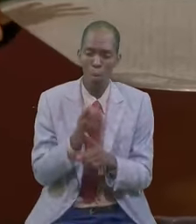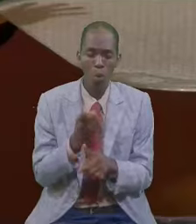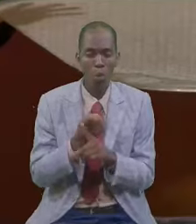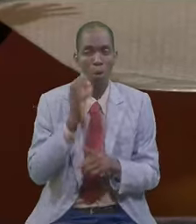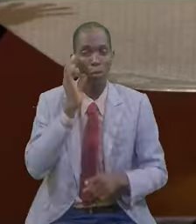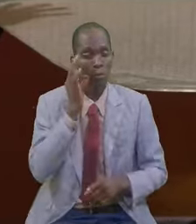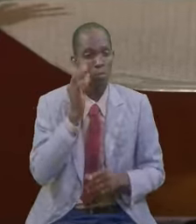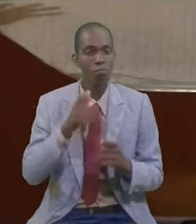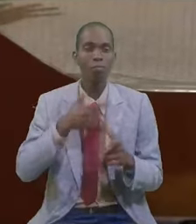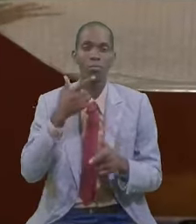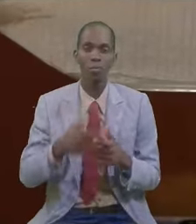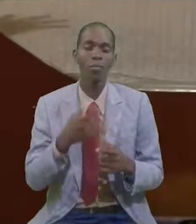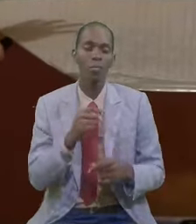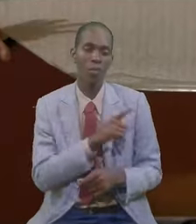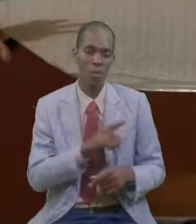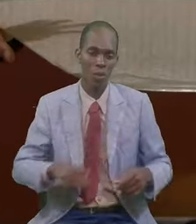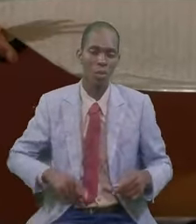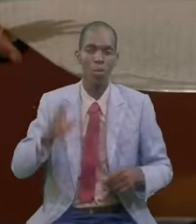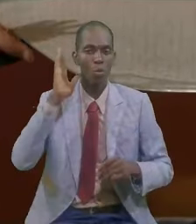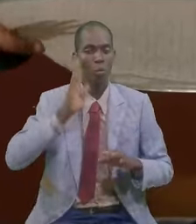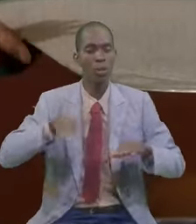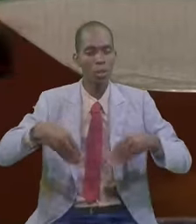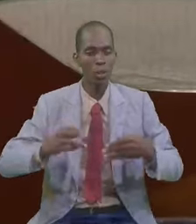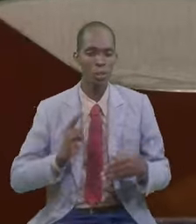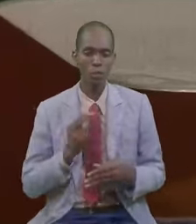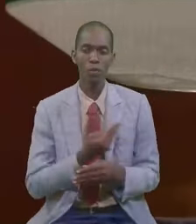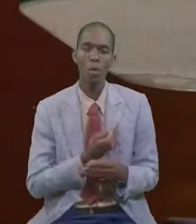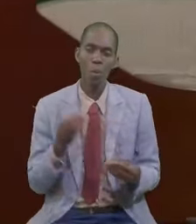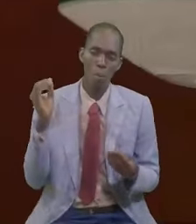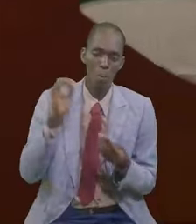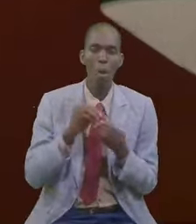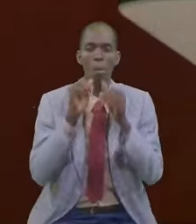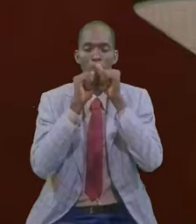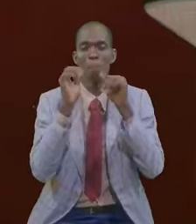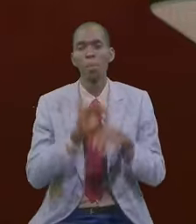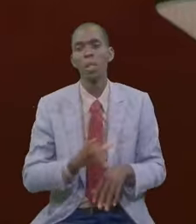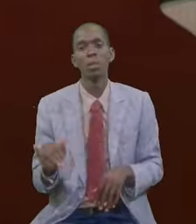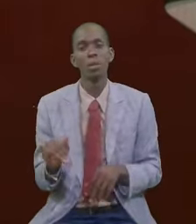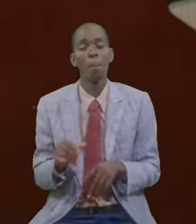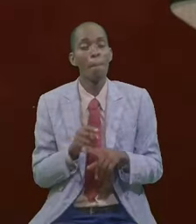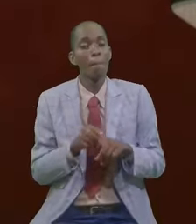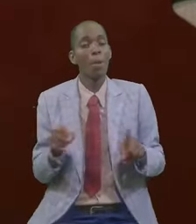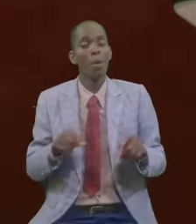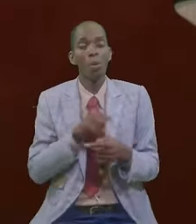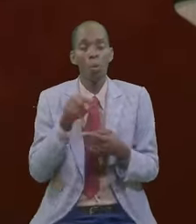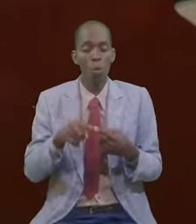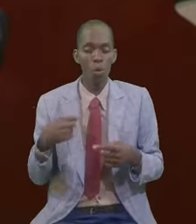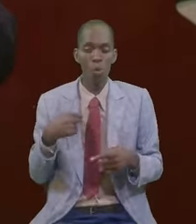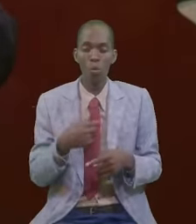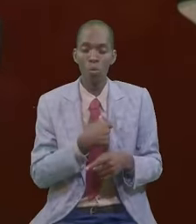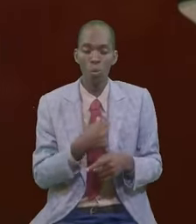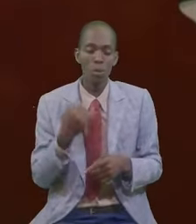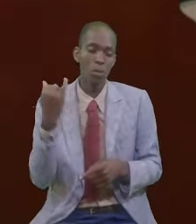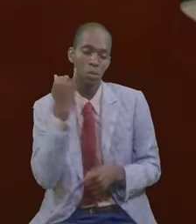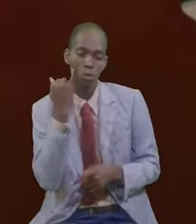d'accord, le Seigneur va donner plus de bénédictions. Mais au lieu de porter les fruits appropriés,